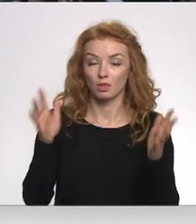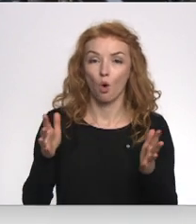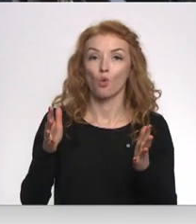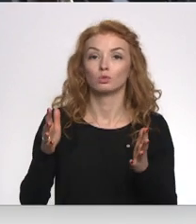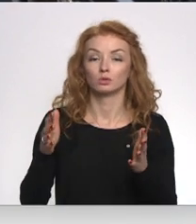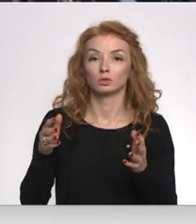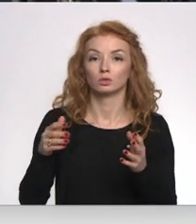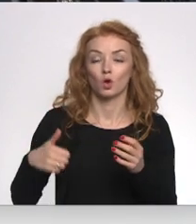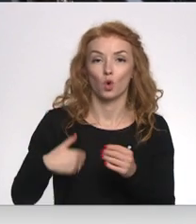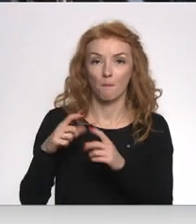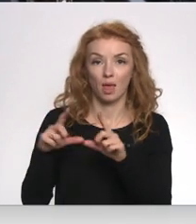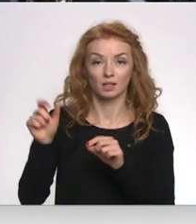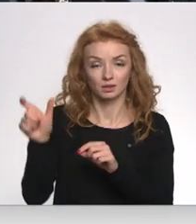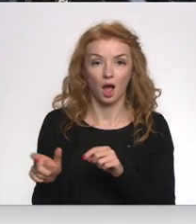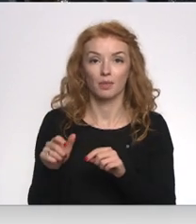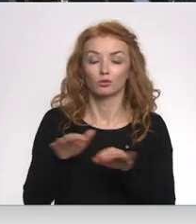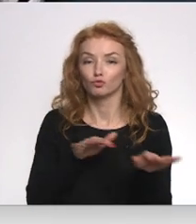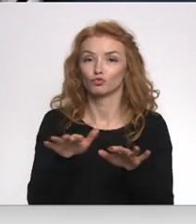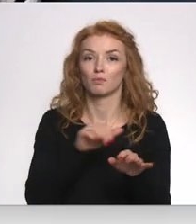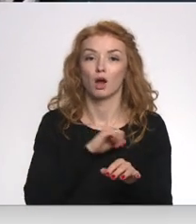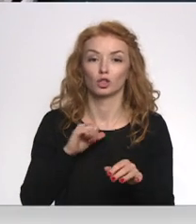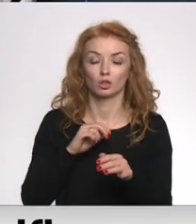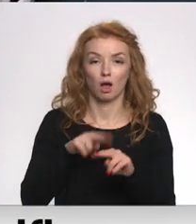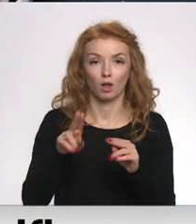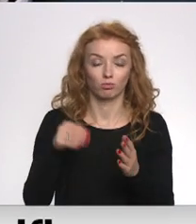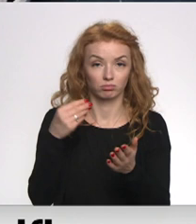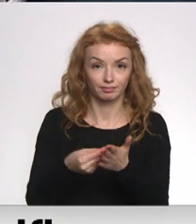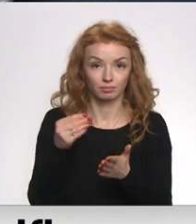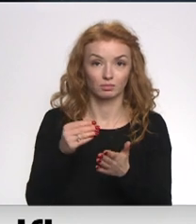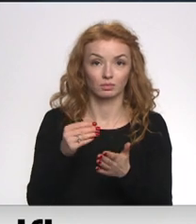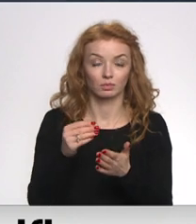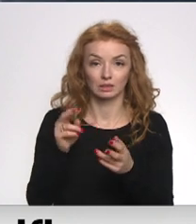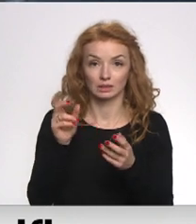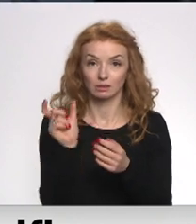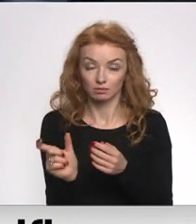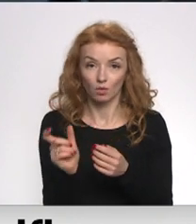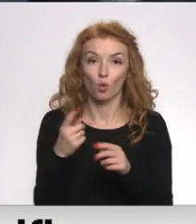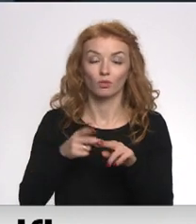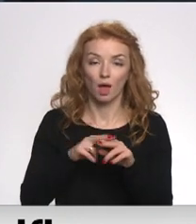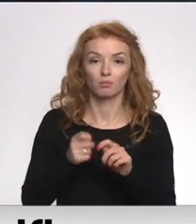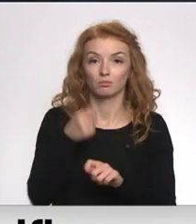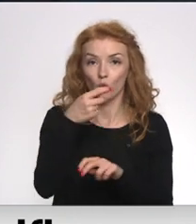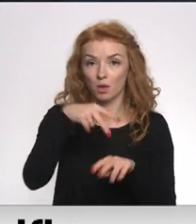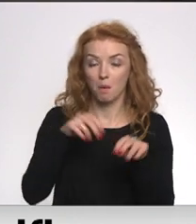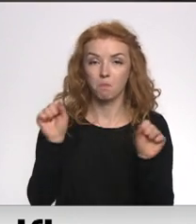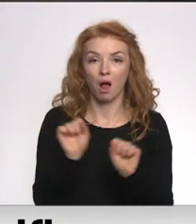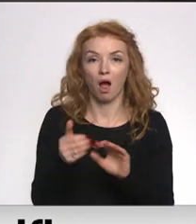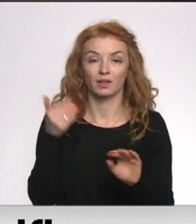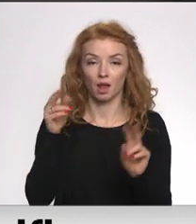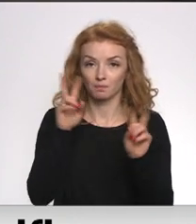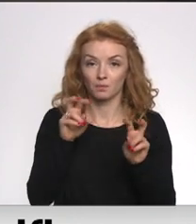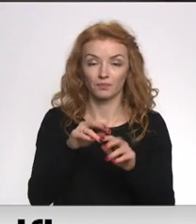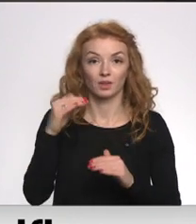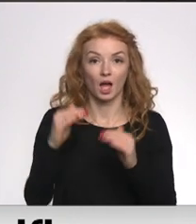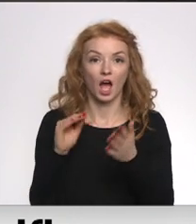izmanto iespēju saņemt atļauju pašam noteikt tarifu. Un pēc tam izskatīt tarifu pātrinātā procesā, kas ir tarifs var